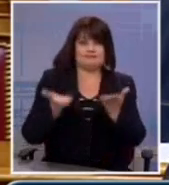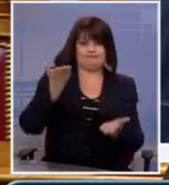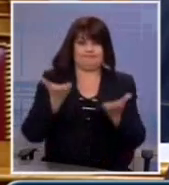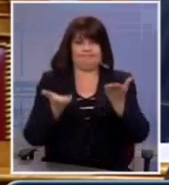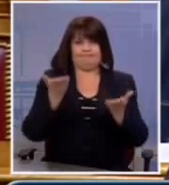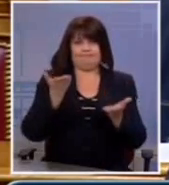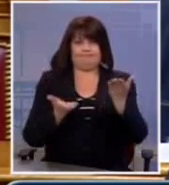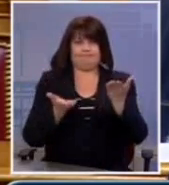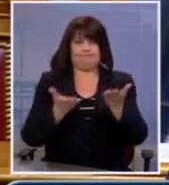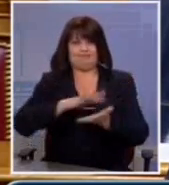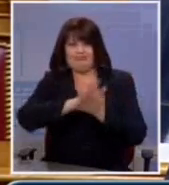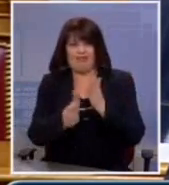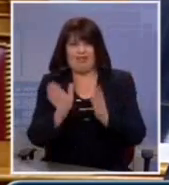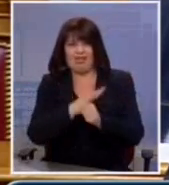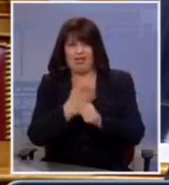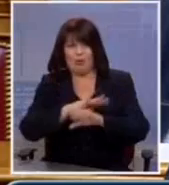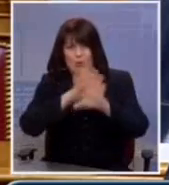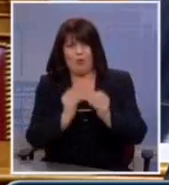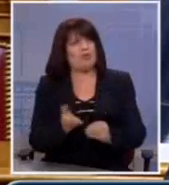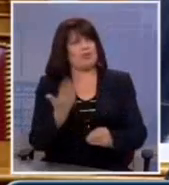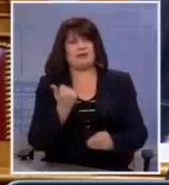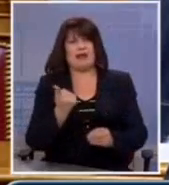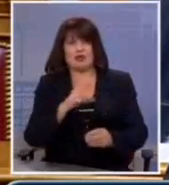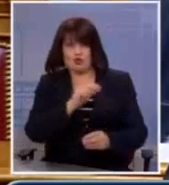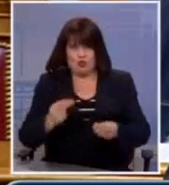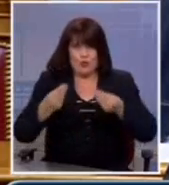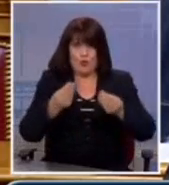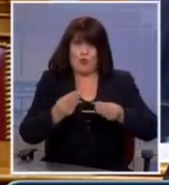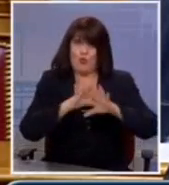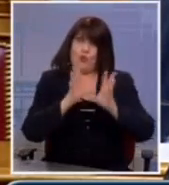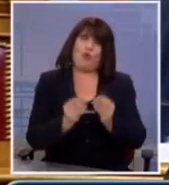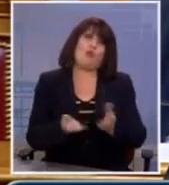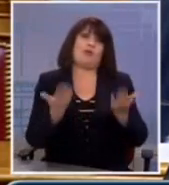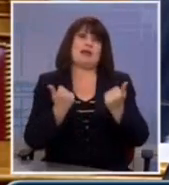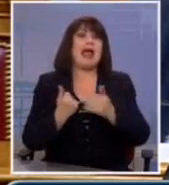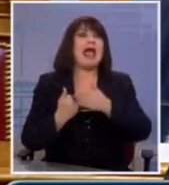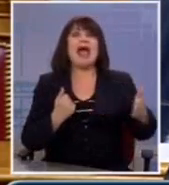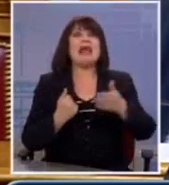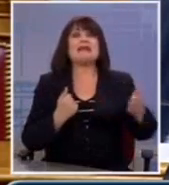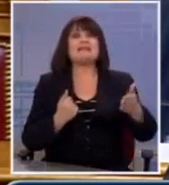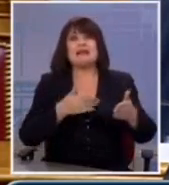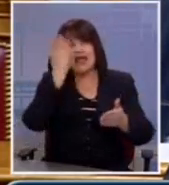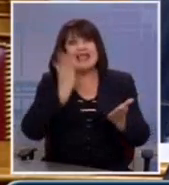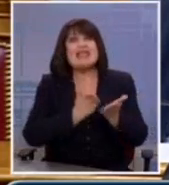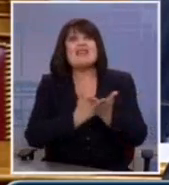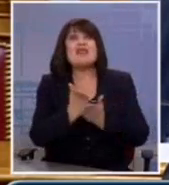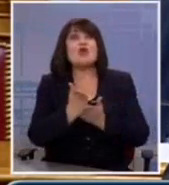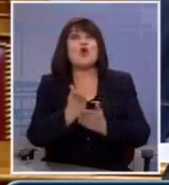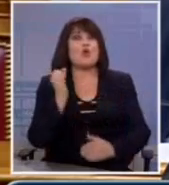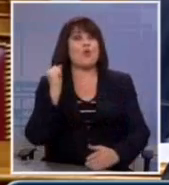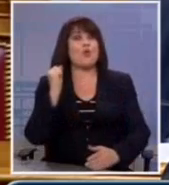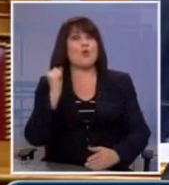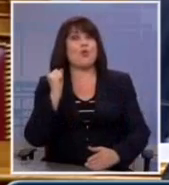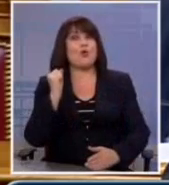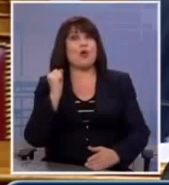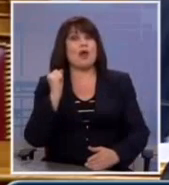δεν έχει ισοπεδωτισμούς, δεν έχει ίδιες προσφορές και σε ό,τι αφορά την αριστερά το ηθικό πλεονέκτημα είναι